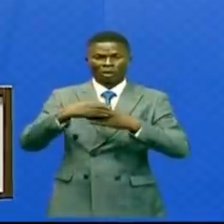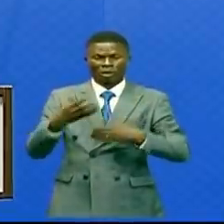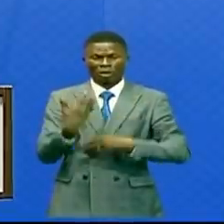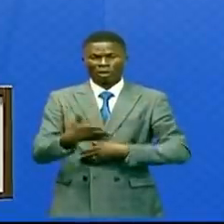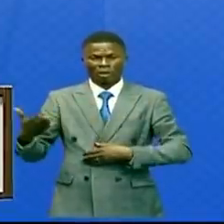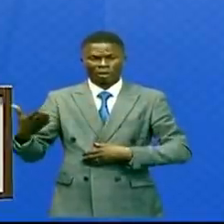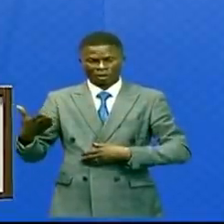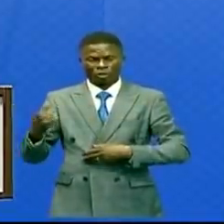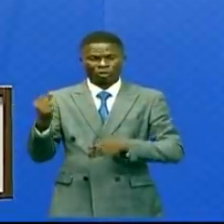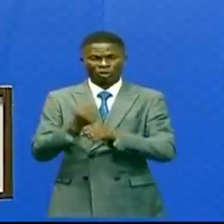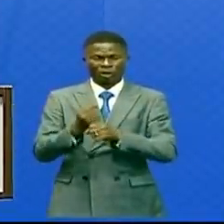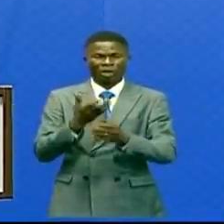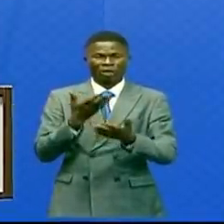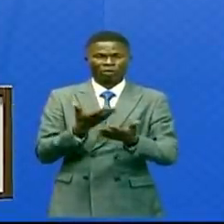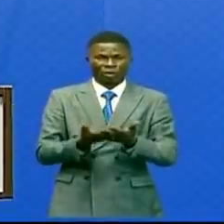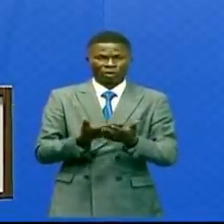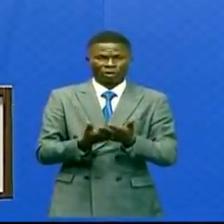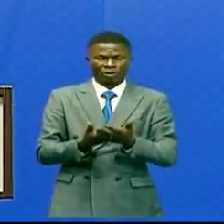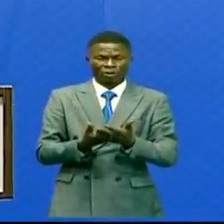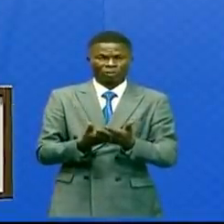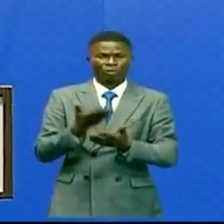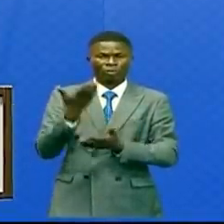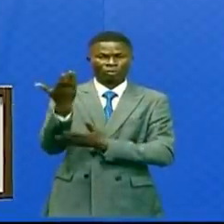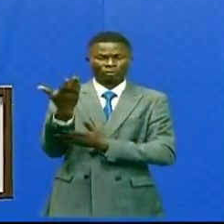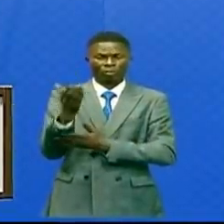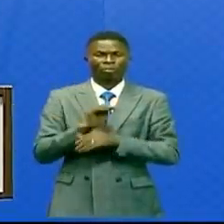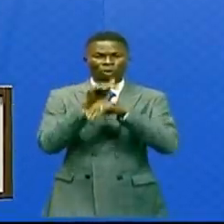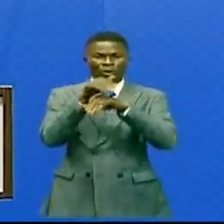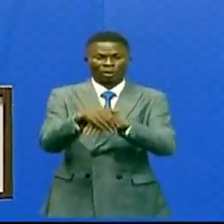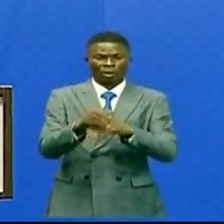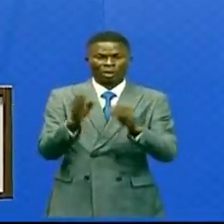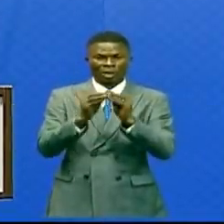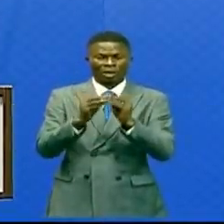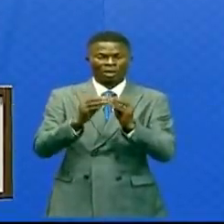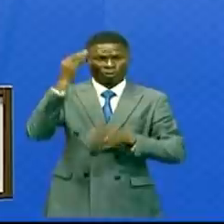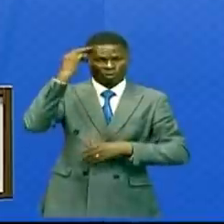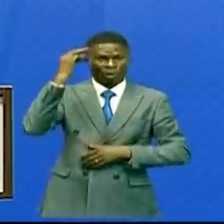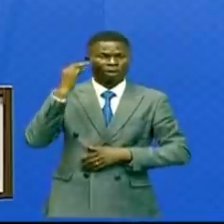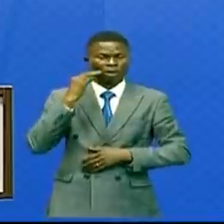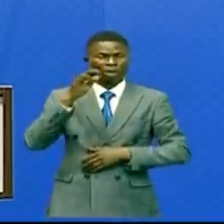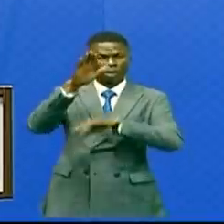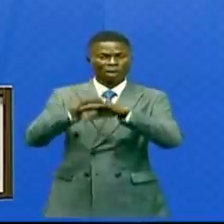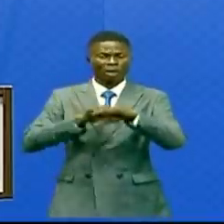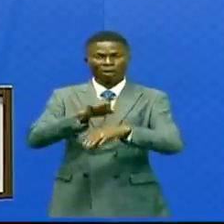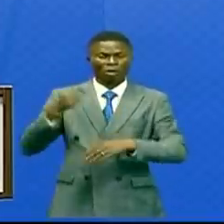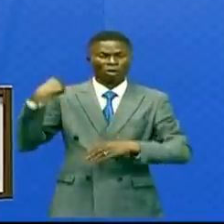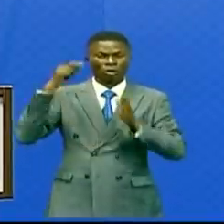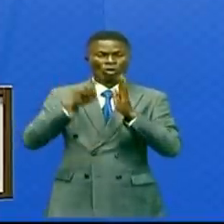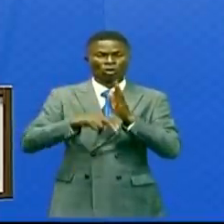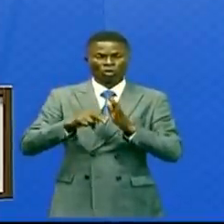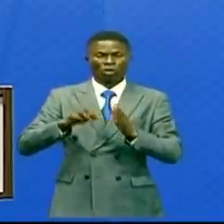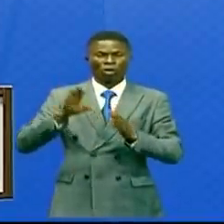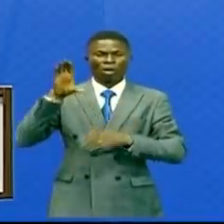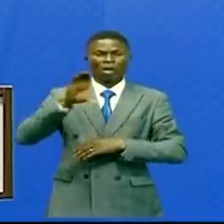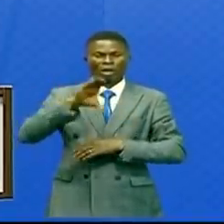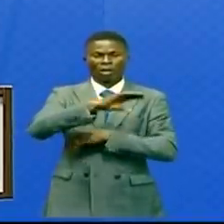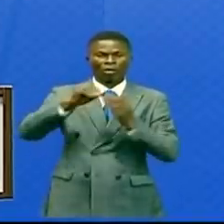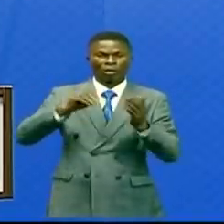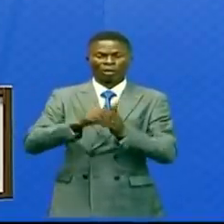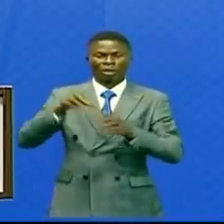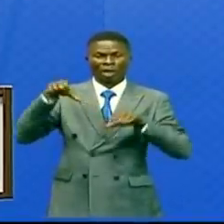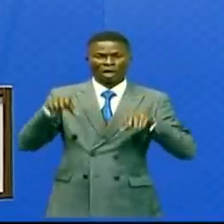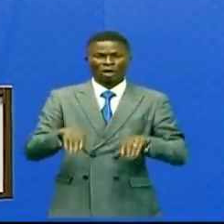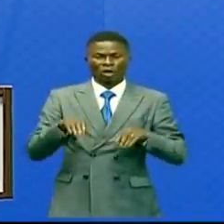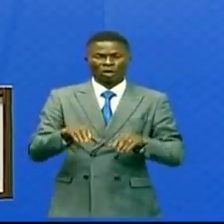et services. Invité à participer à ces conseils de ministres, la gouverneure de la Banque centrale du Congo